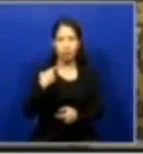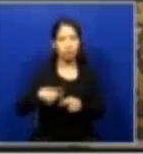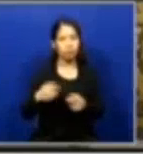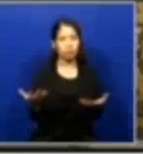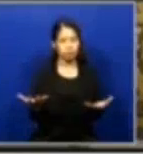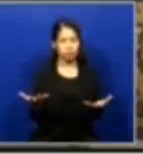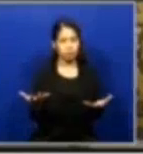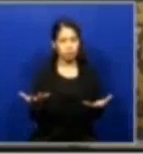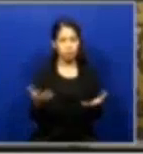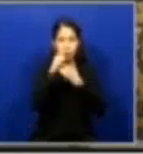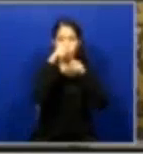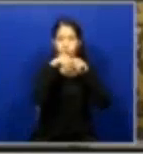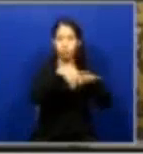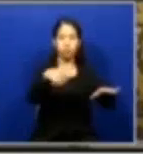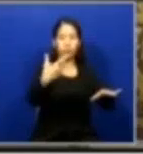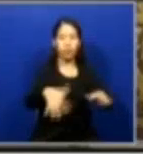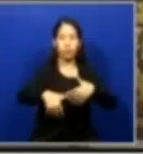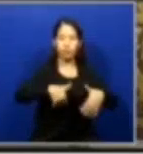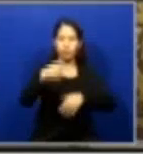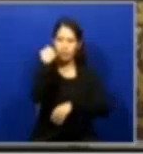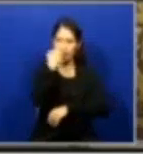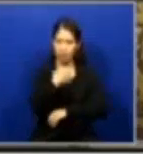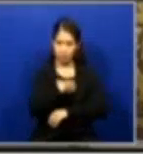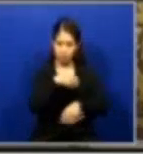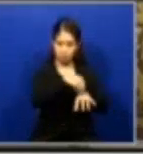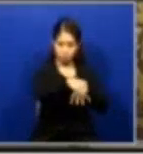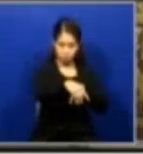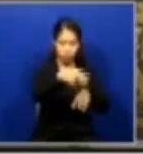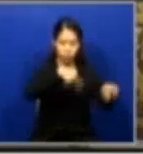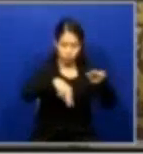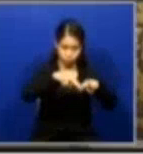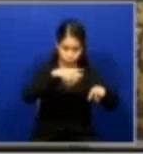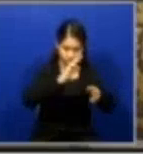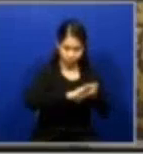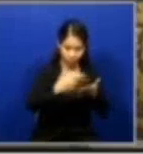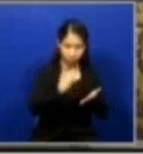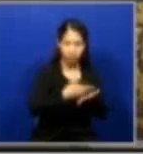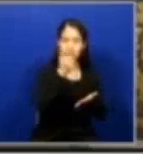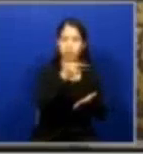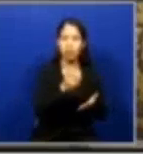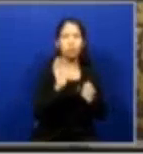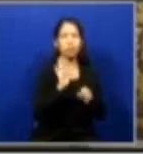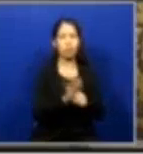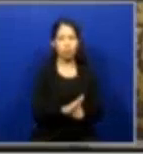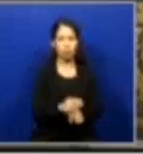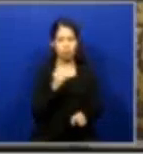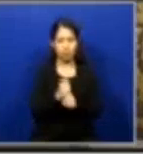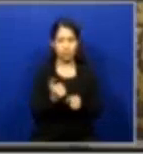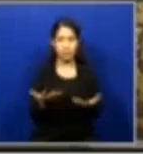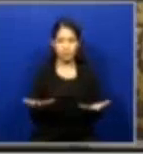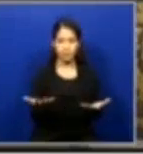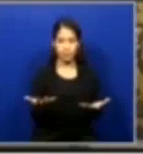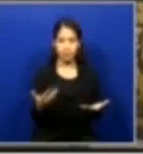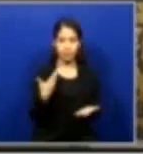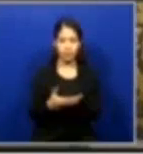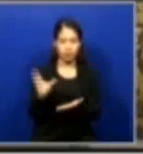ก็ประกาศวิธีจำนวนประชาชนใครจะปลูกปลูกแล้วก็ไปตรวจแล้วก็จ่ายตังค์นี่วิธีท่านทำได้อยู่แล้วนี่งบประ